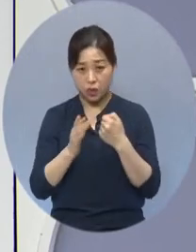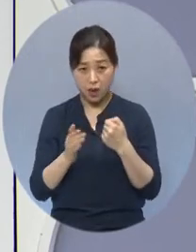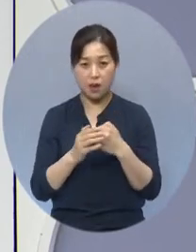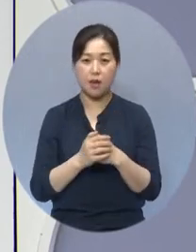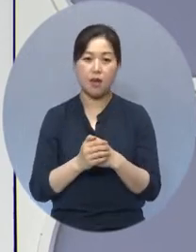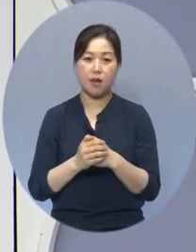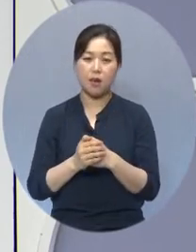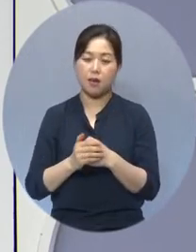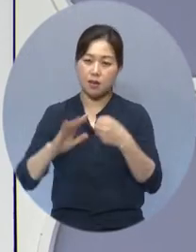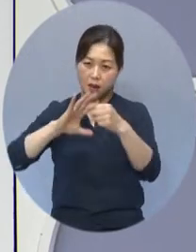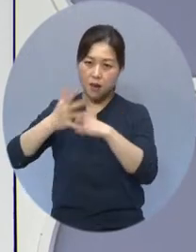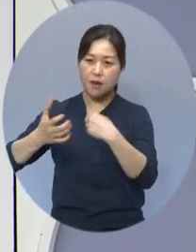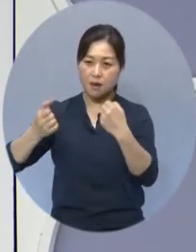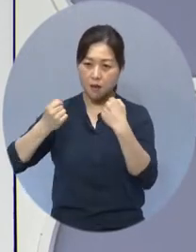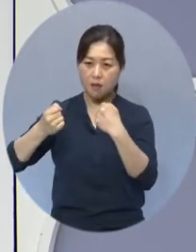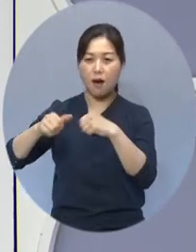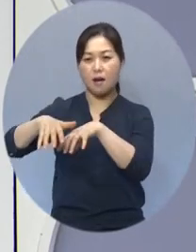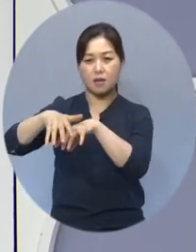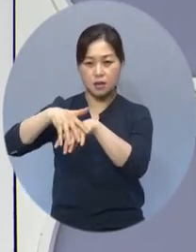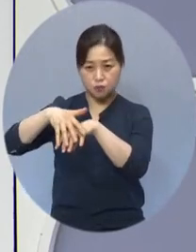보건기구가 권장하는 면적이